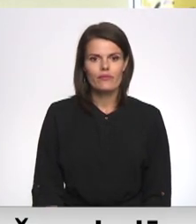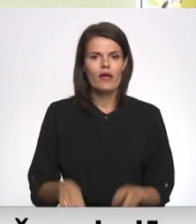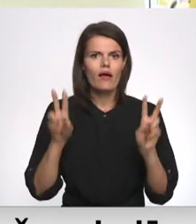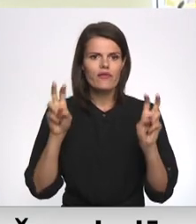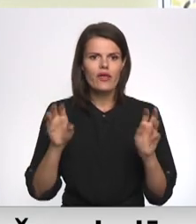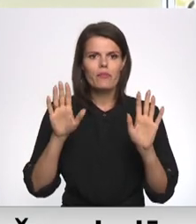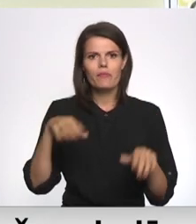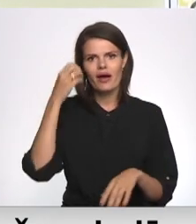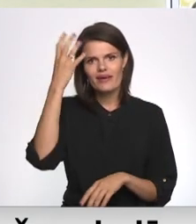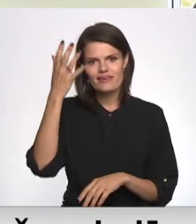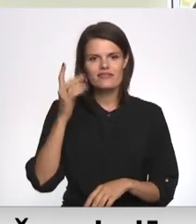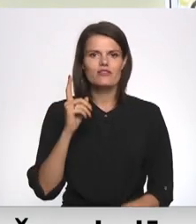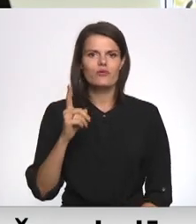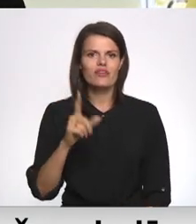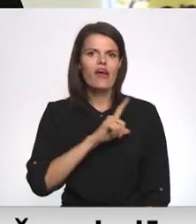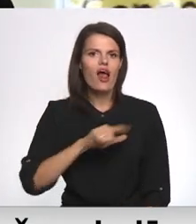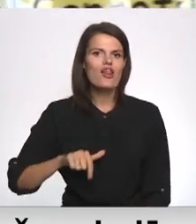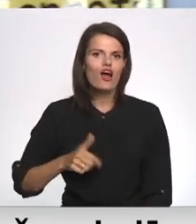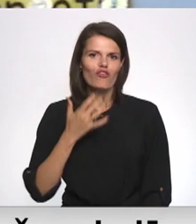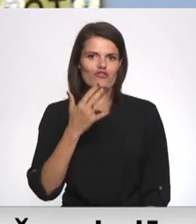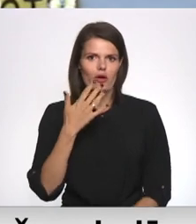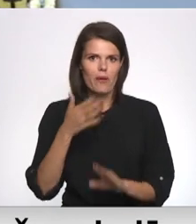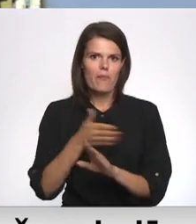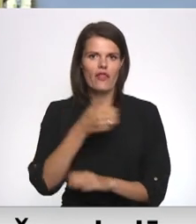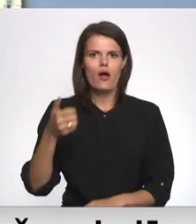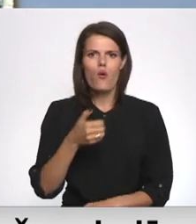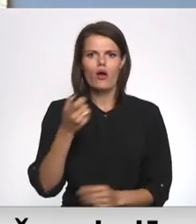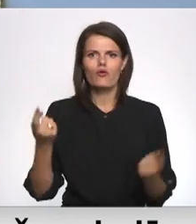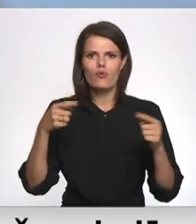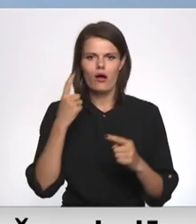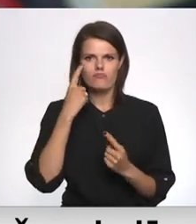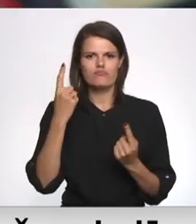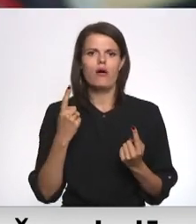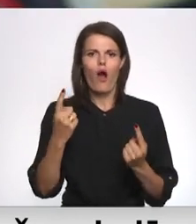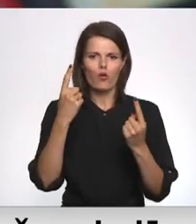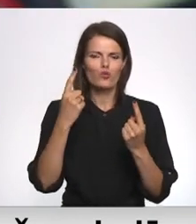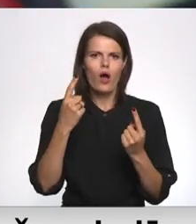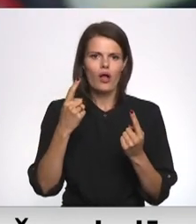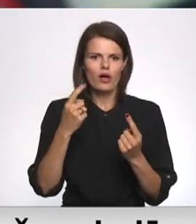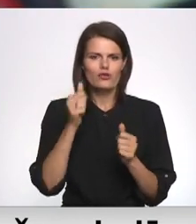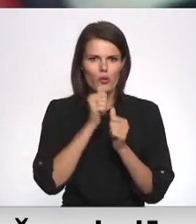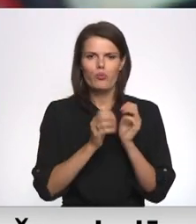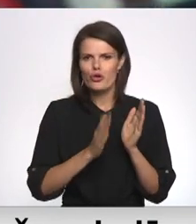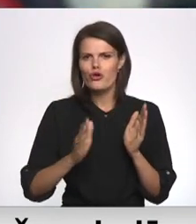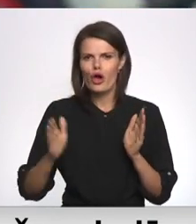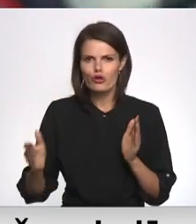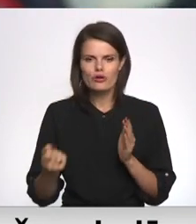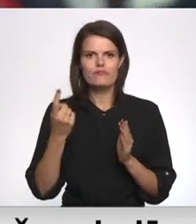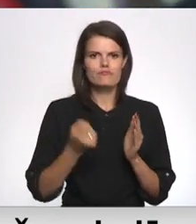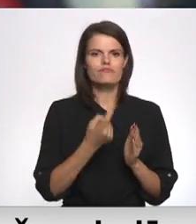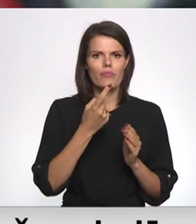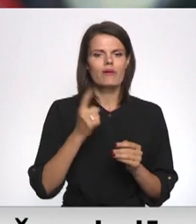Tēmats par izglītību tikai latviešu valodā pēdējo gadu laikā aktualizēts ar zināmu regularitāti un